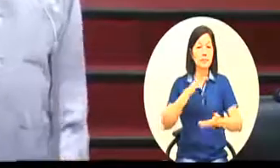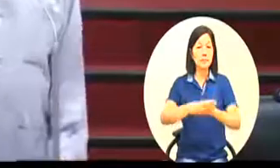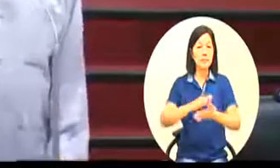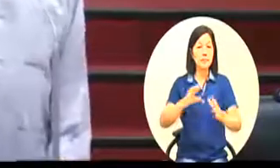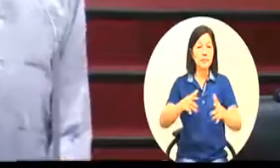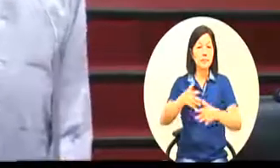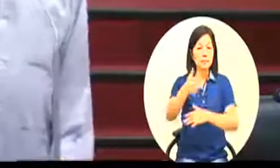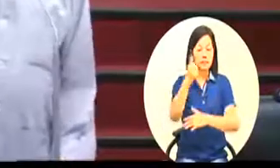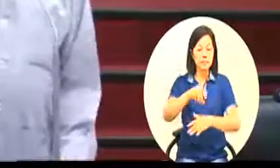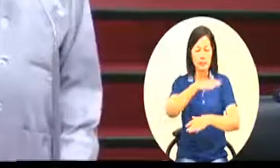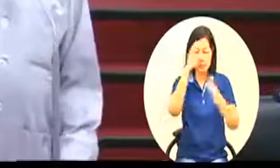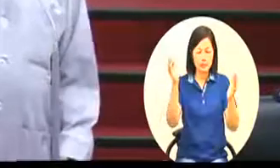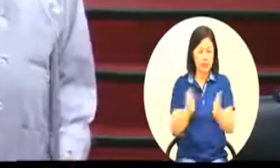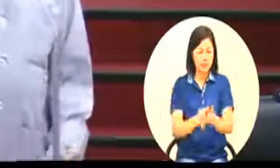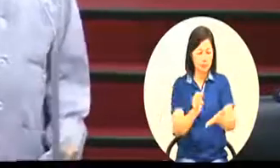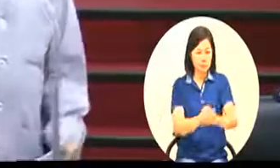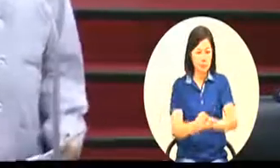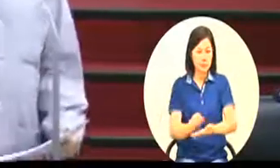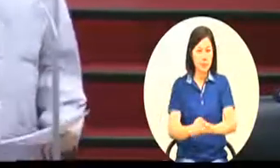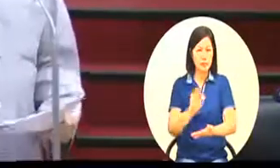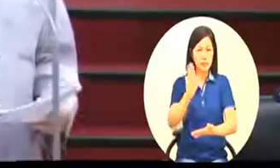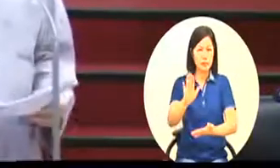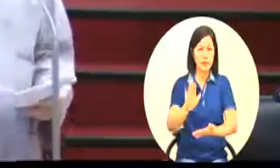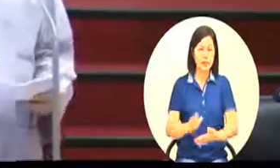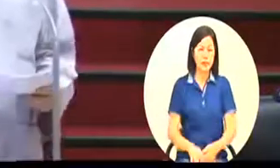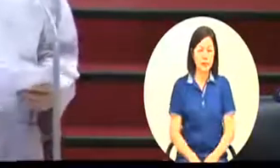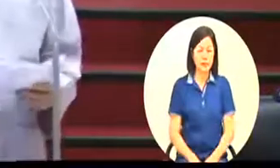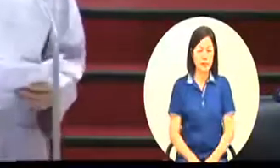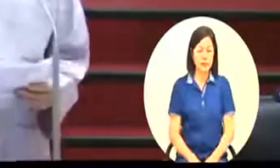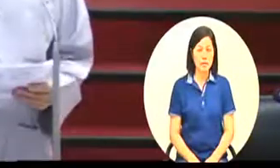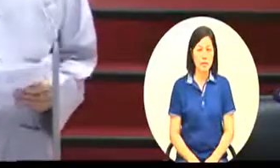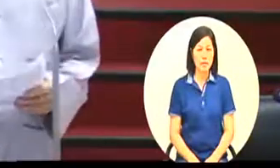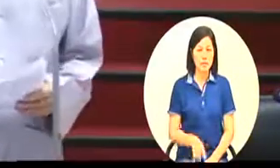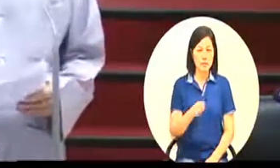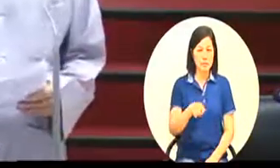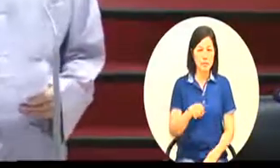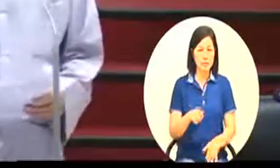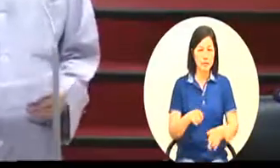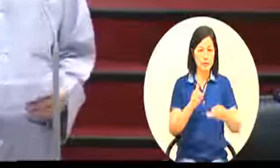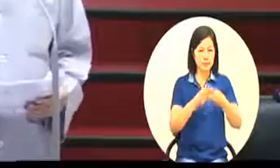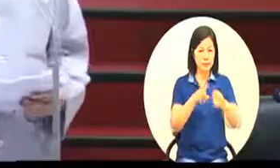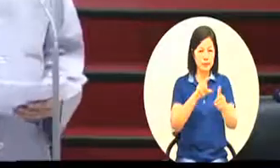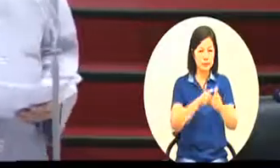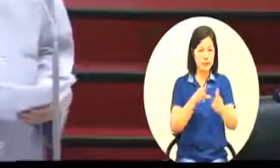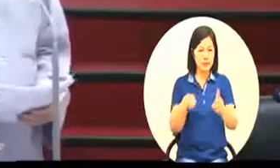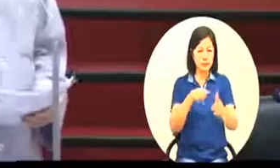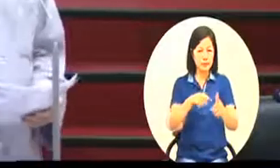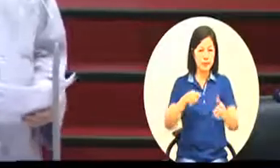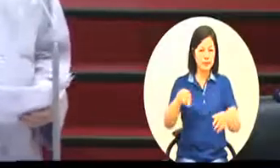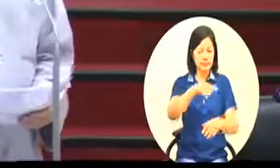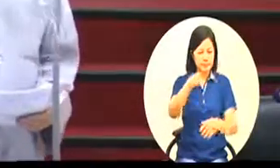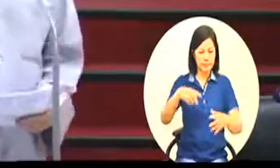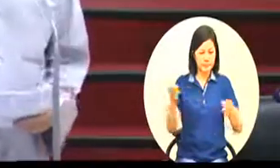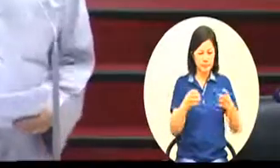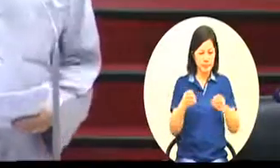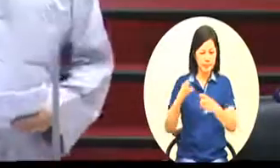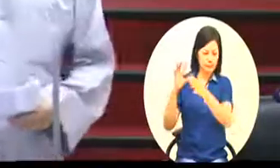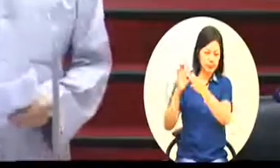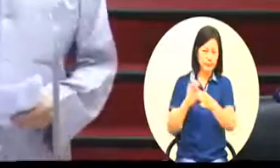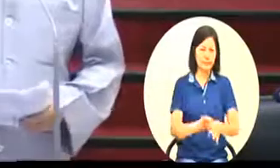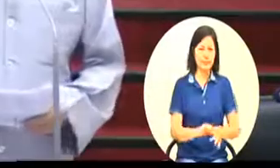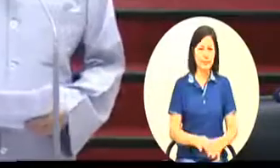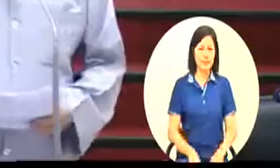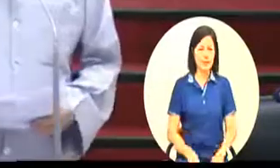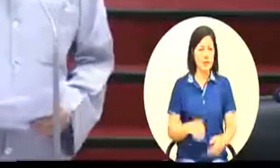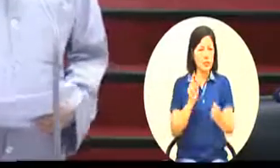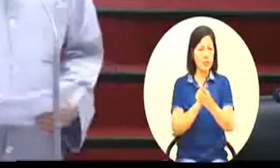治节目差不多离不开这个问题啦。有人讲，我对小英总统非